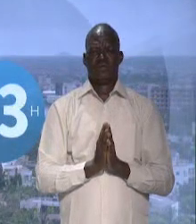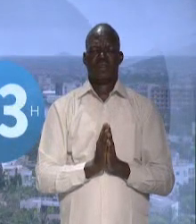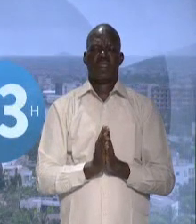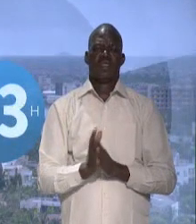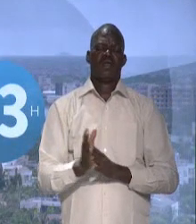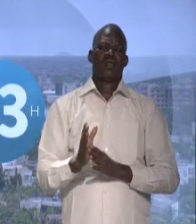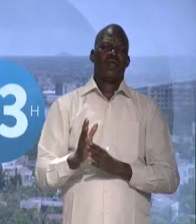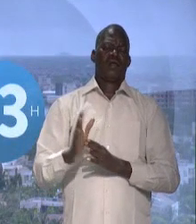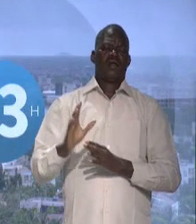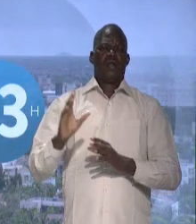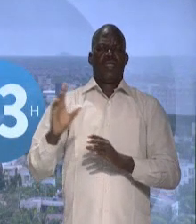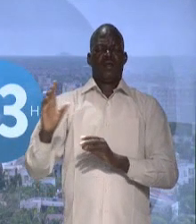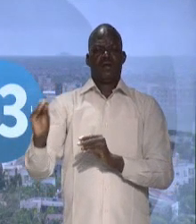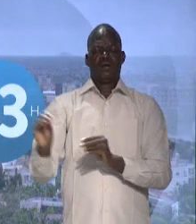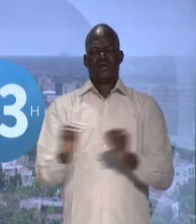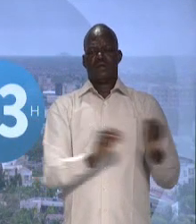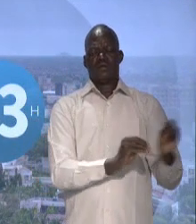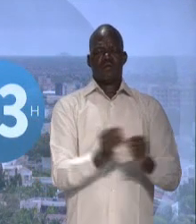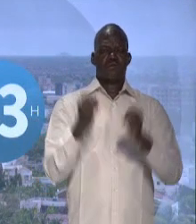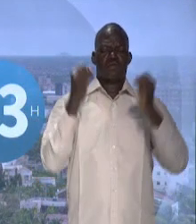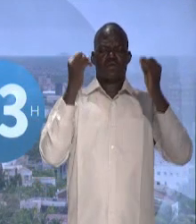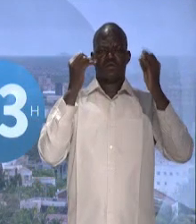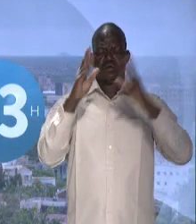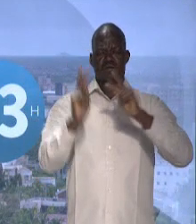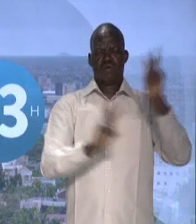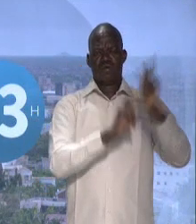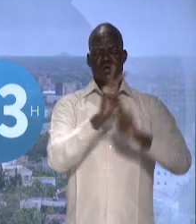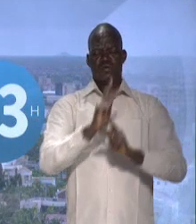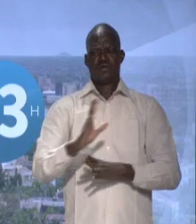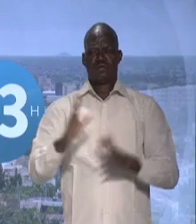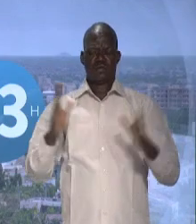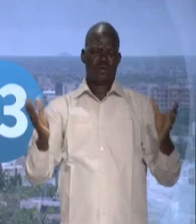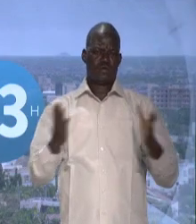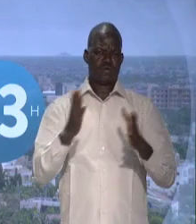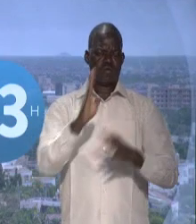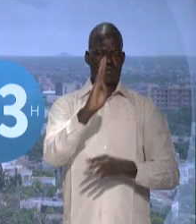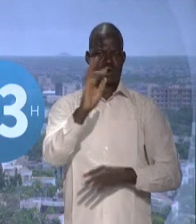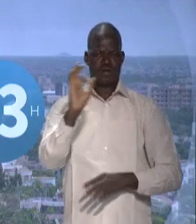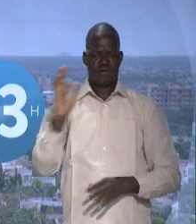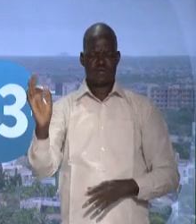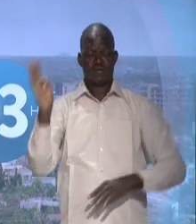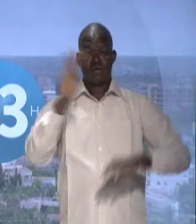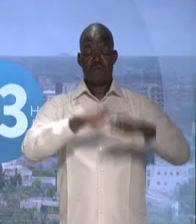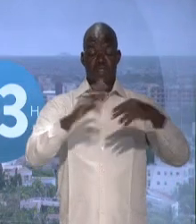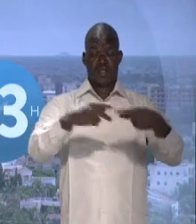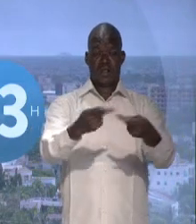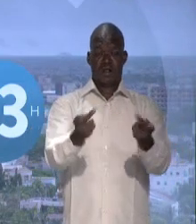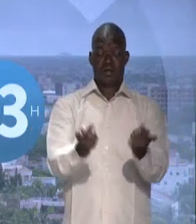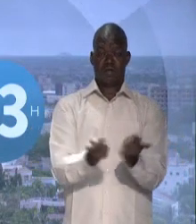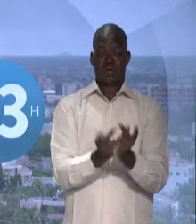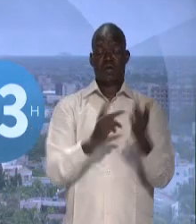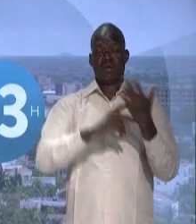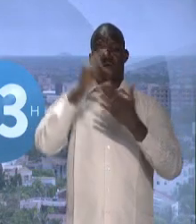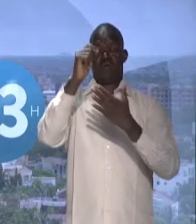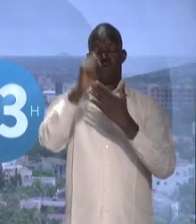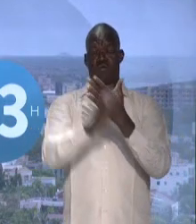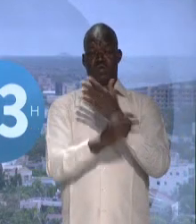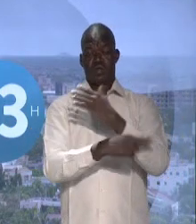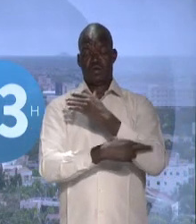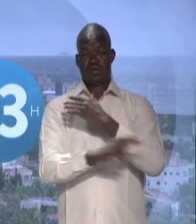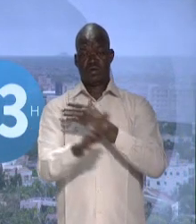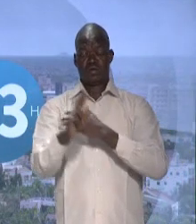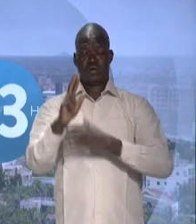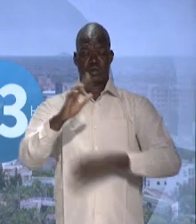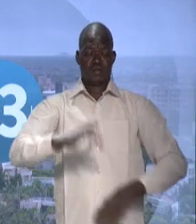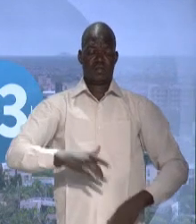Le déplacement massif des populations a suscité, en tout cas pour ce qui est du Burkina, la mise en œuvre des projets régionaux de